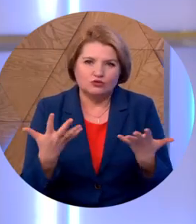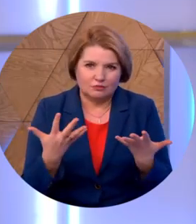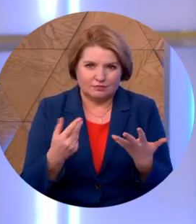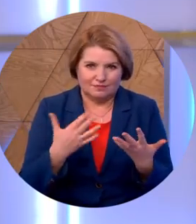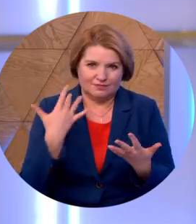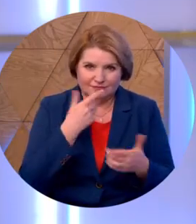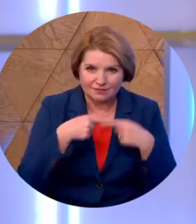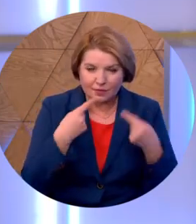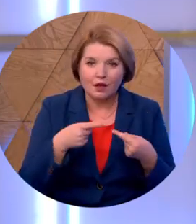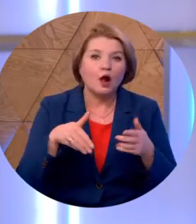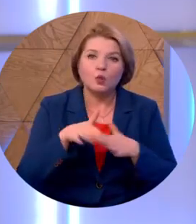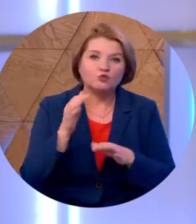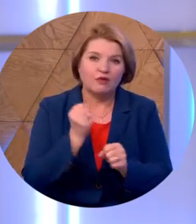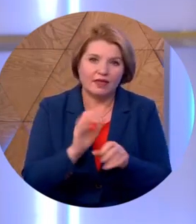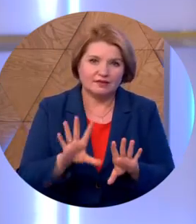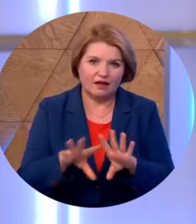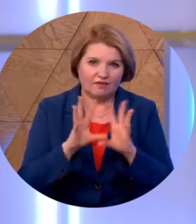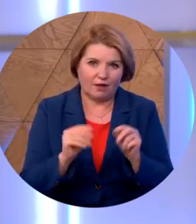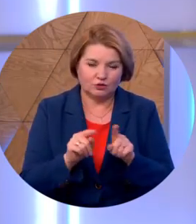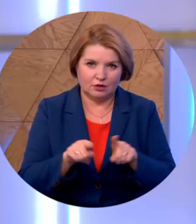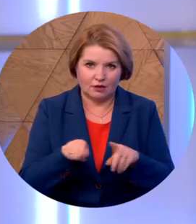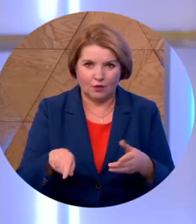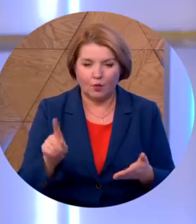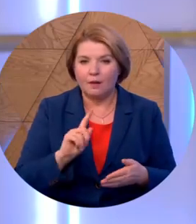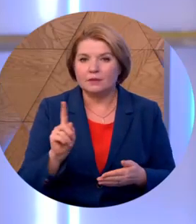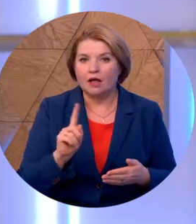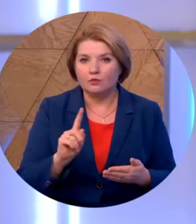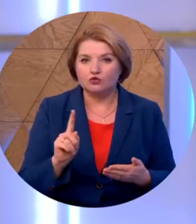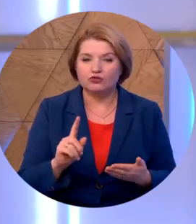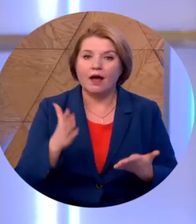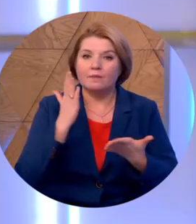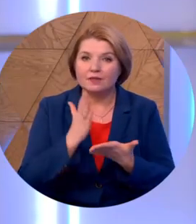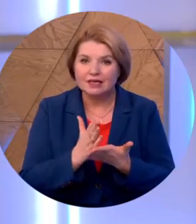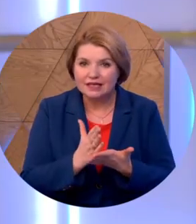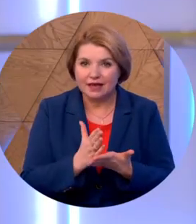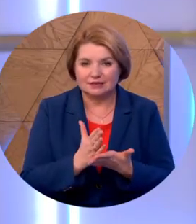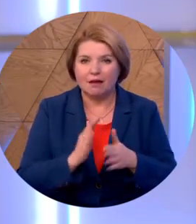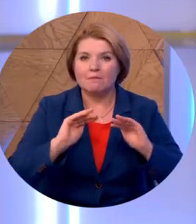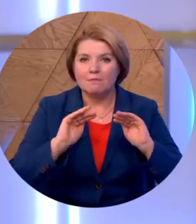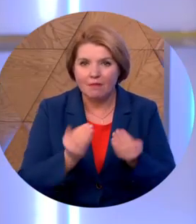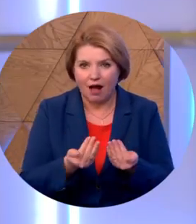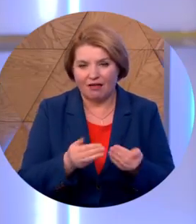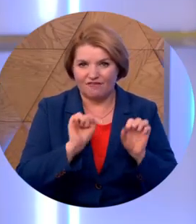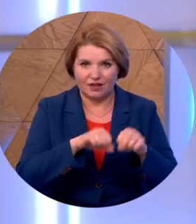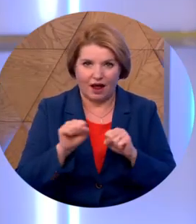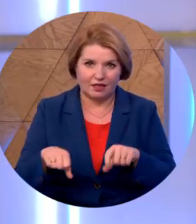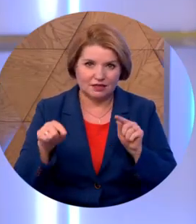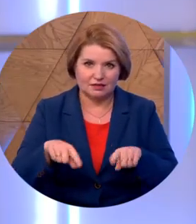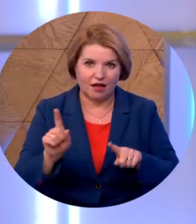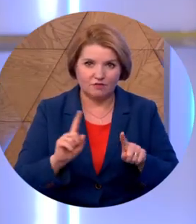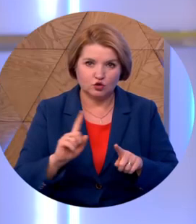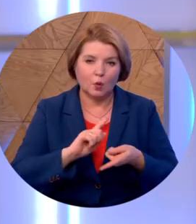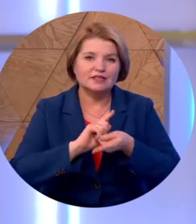либо Ну лучше не делать вообще Тем более если это оперные певцы Потому что есть маленькая вероятность того что изменится